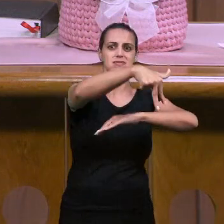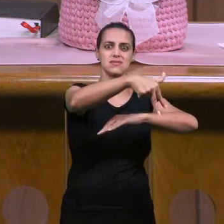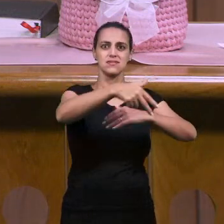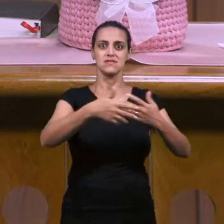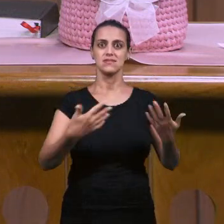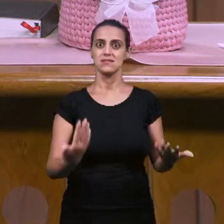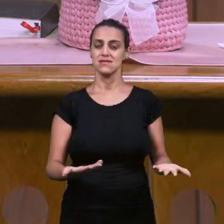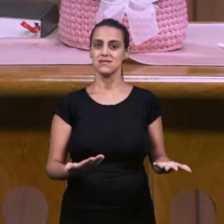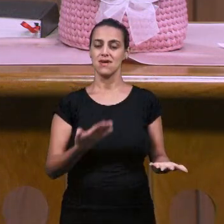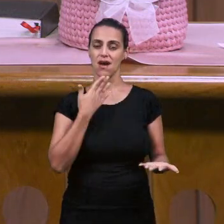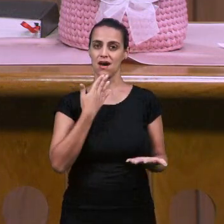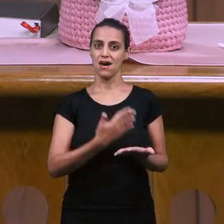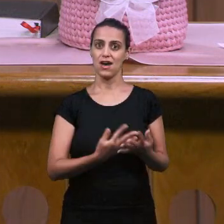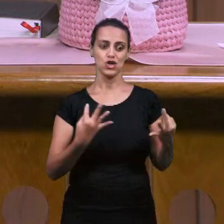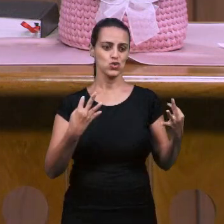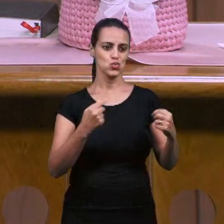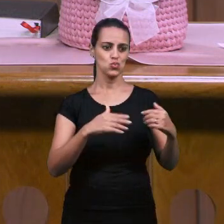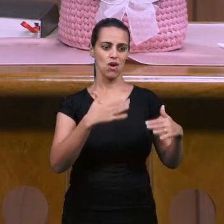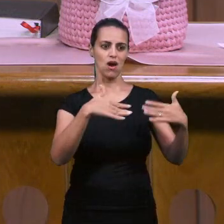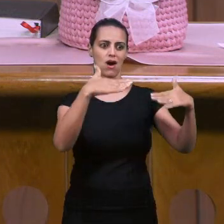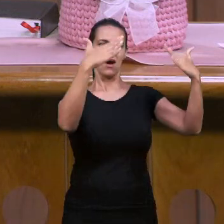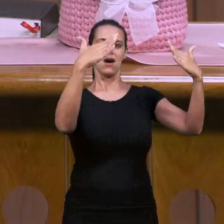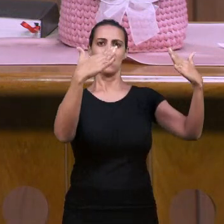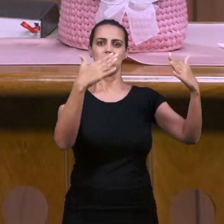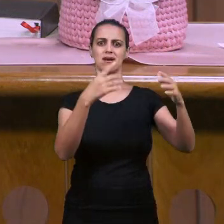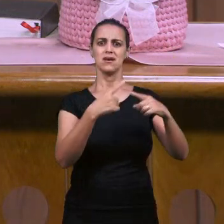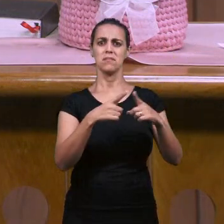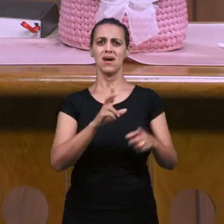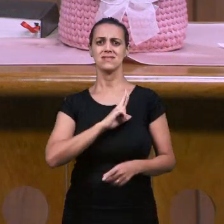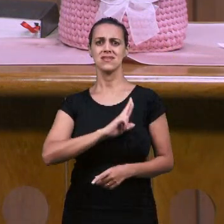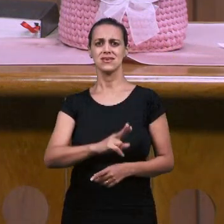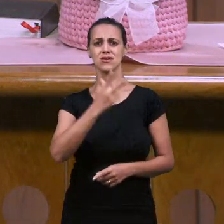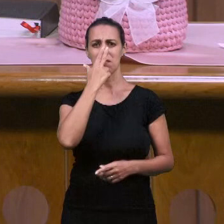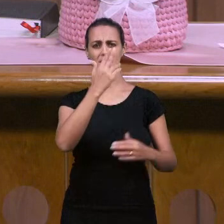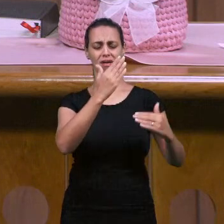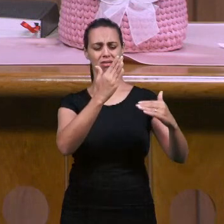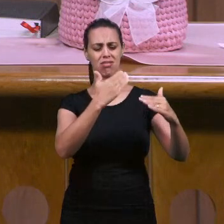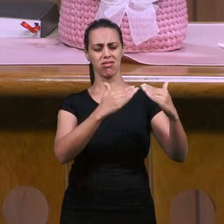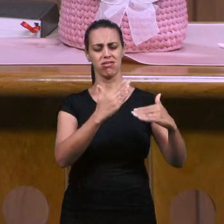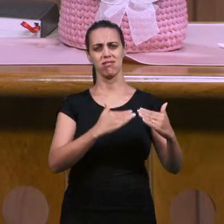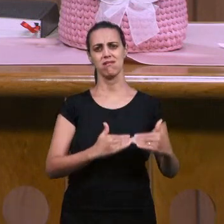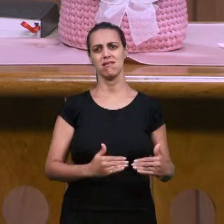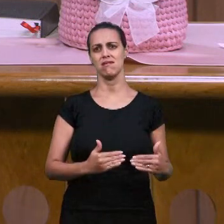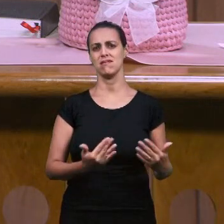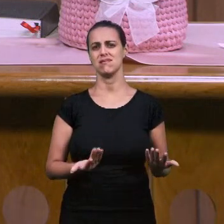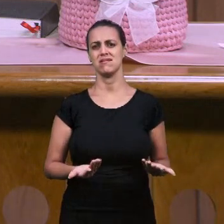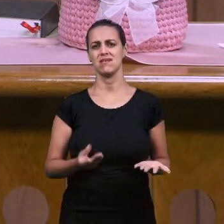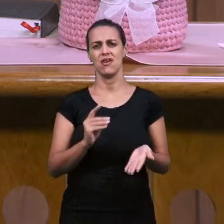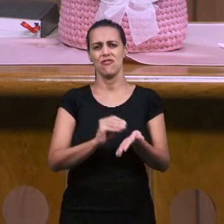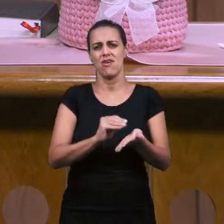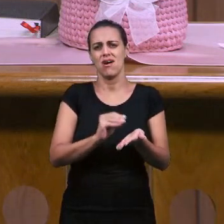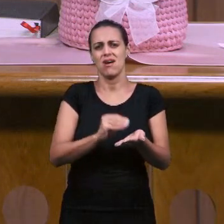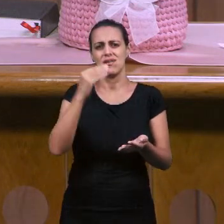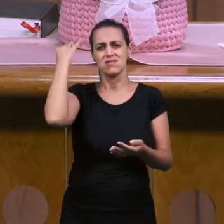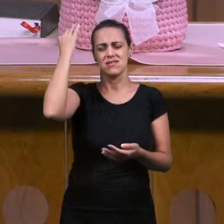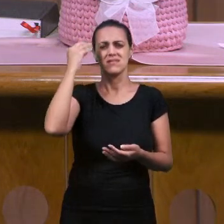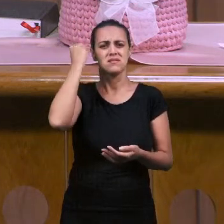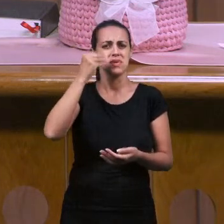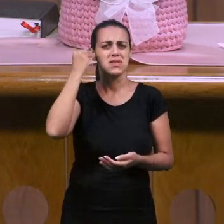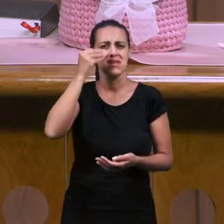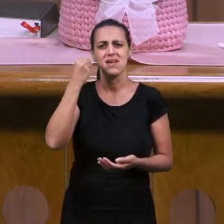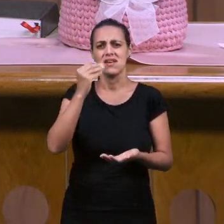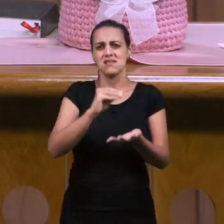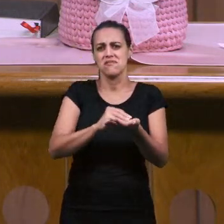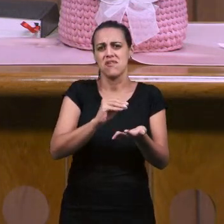mètres. Donc, tout se développe. Juste la religion qui est en retard. Personne n'a une expérience avec